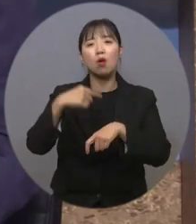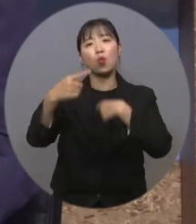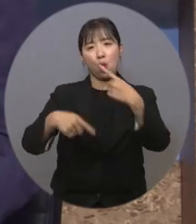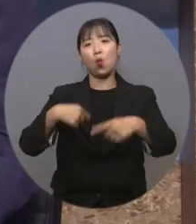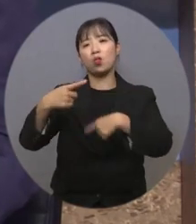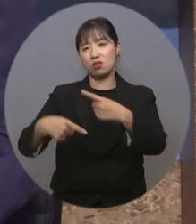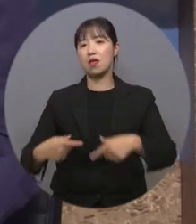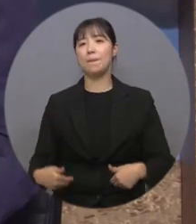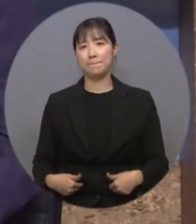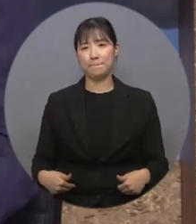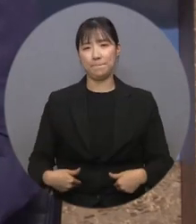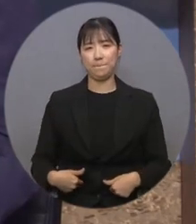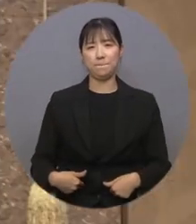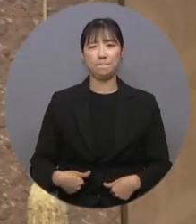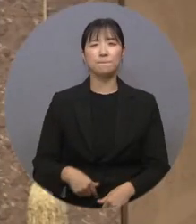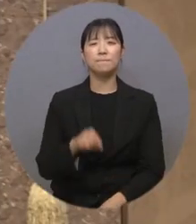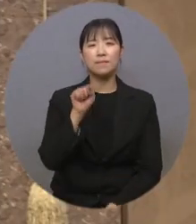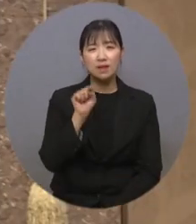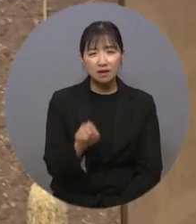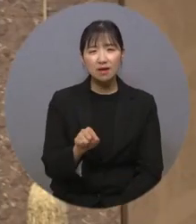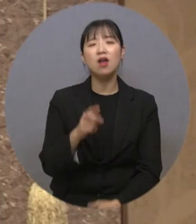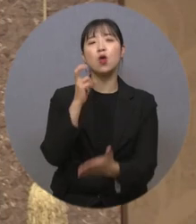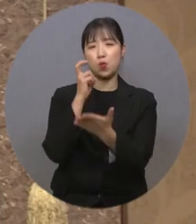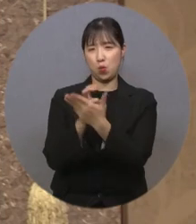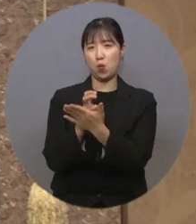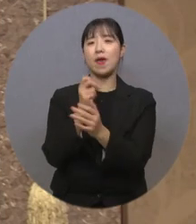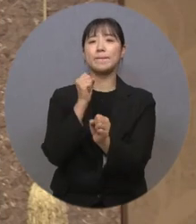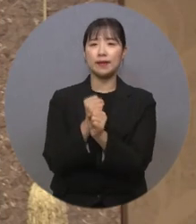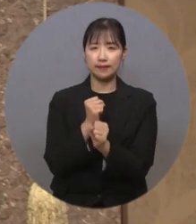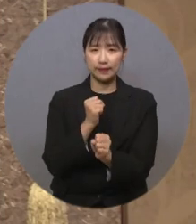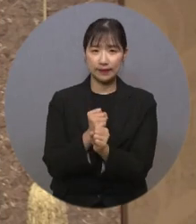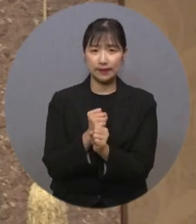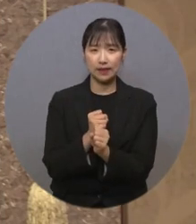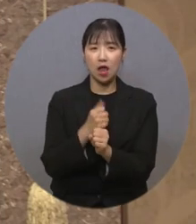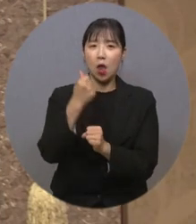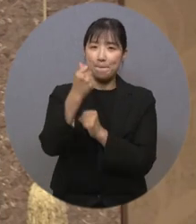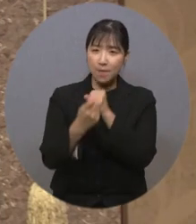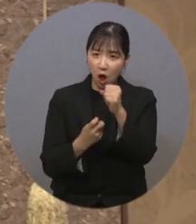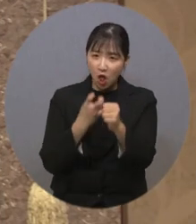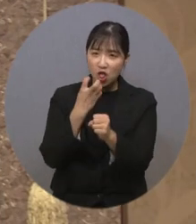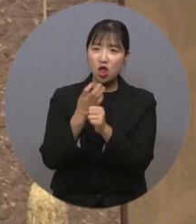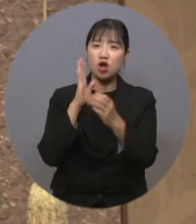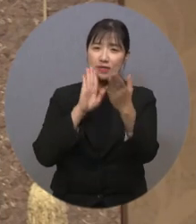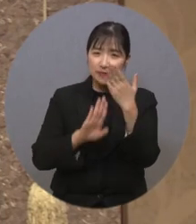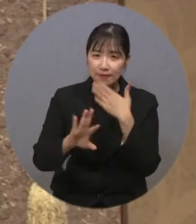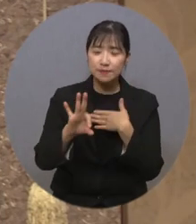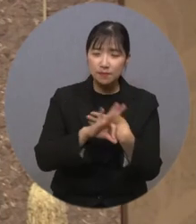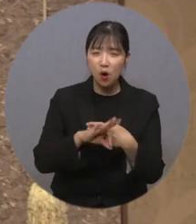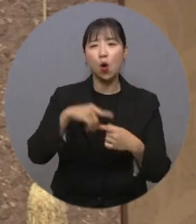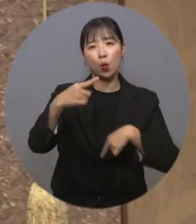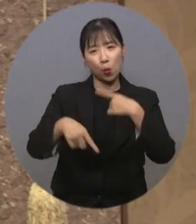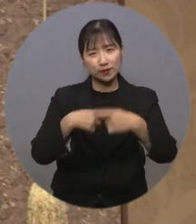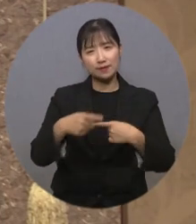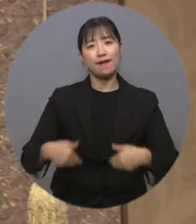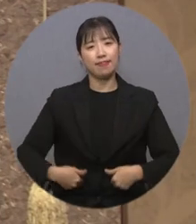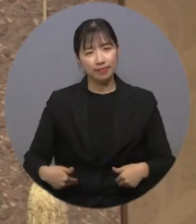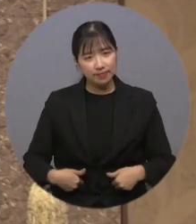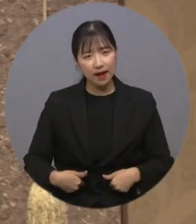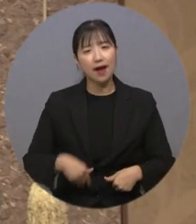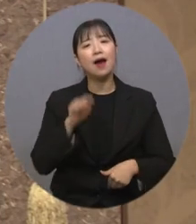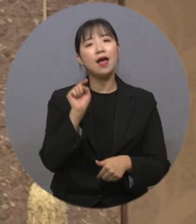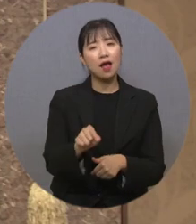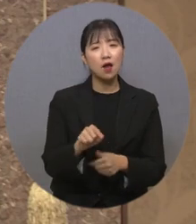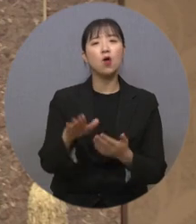해줘야 합니다. 그런 것을 조례로 만들어서 네. 매년 몇 년이 지나면 교체해야 한다. 그렇군요.